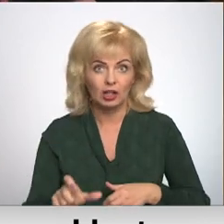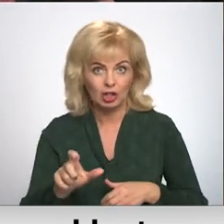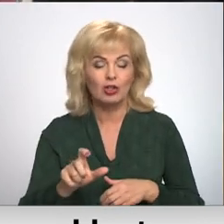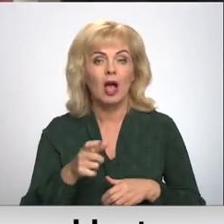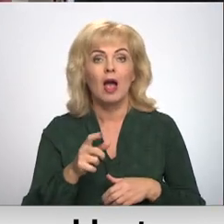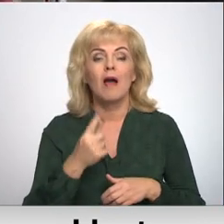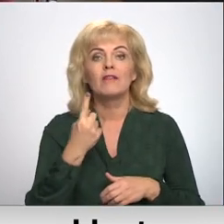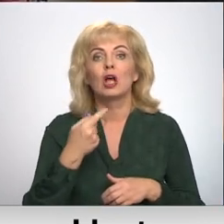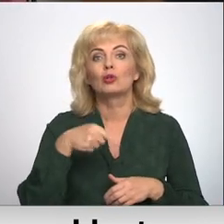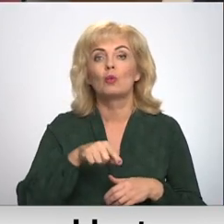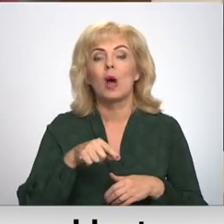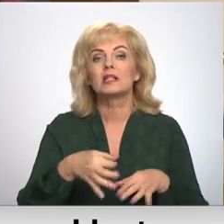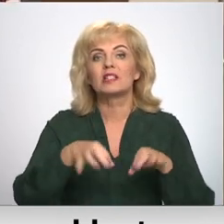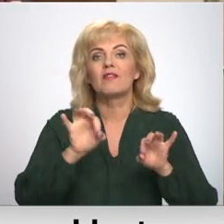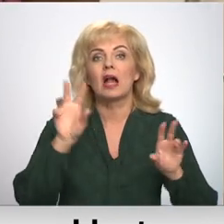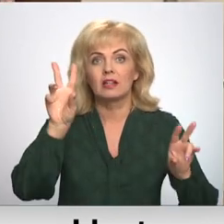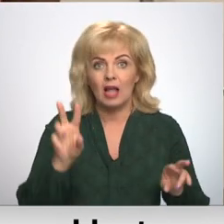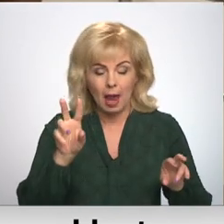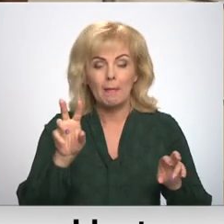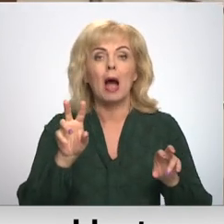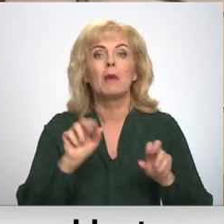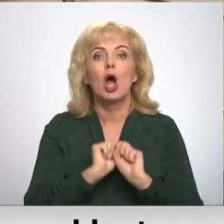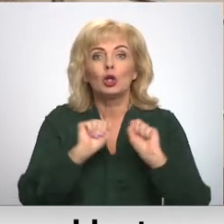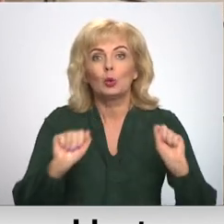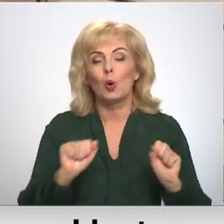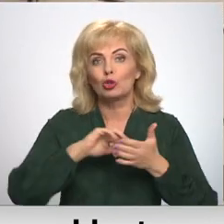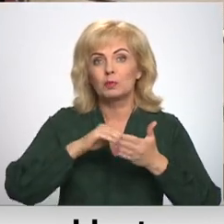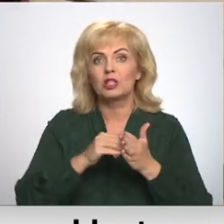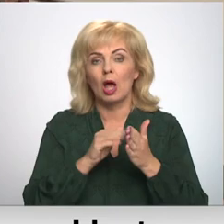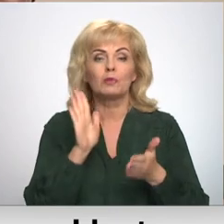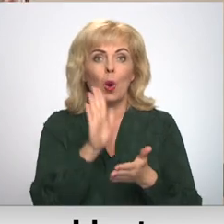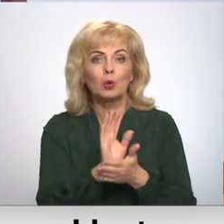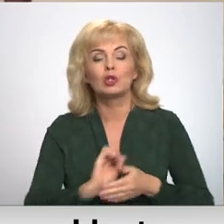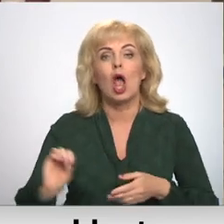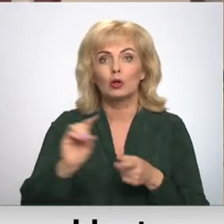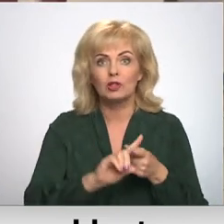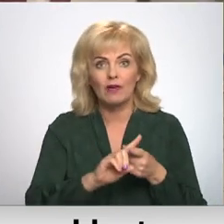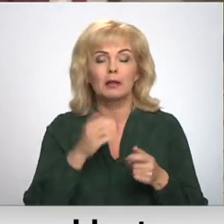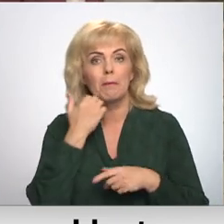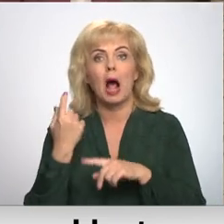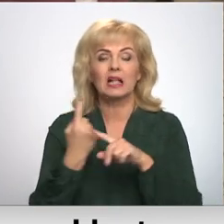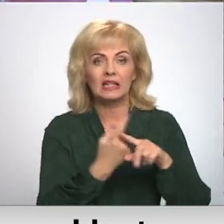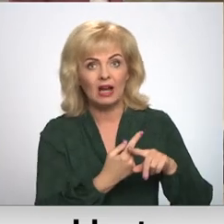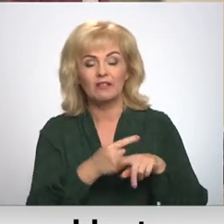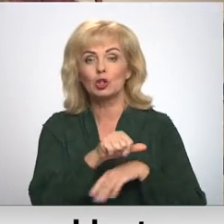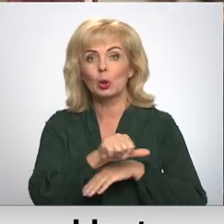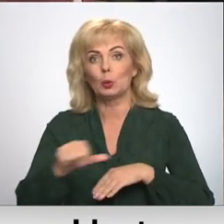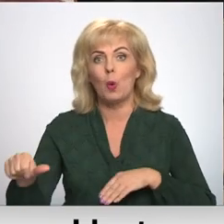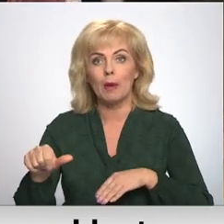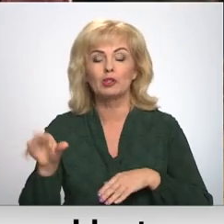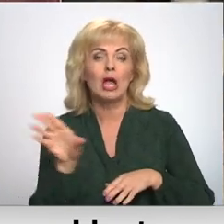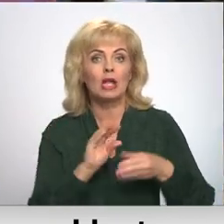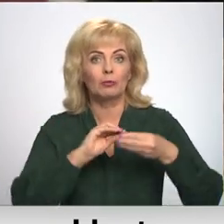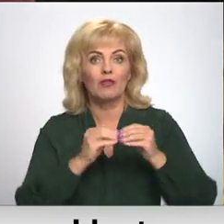no svarīgākajām tēmām bija drošības situācija uz Eiropas Savienības un Baltkrievijas robežām, ņemot